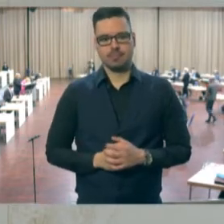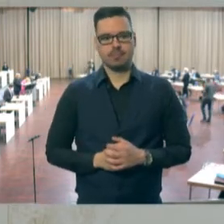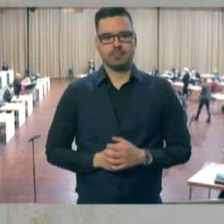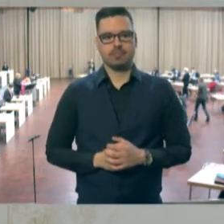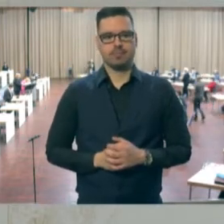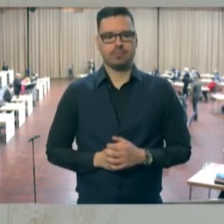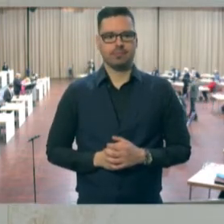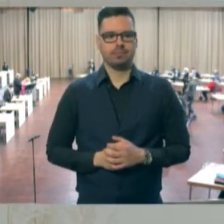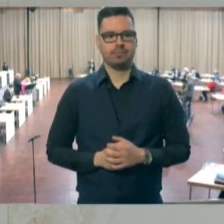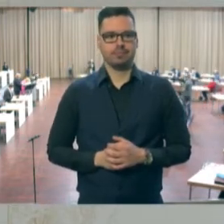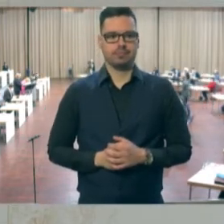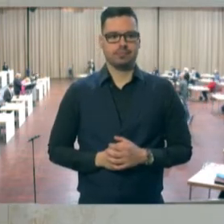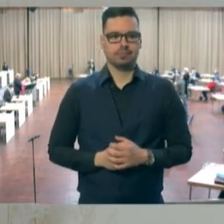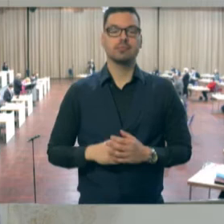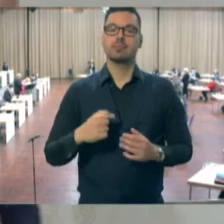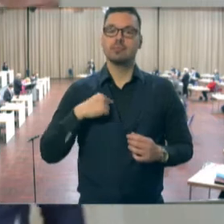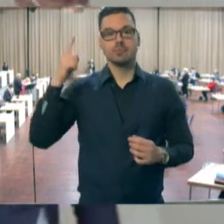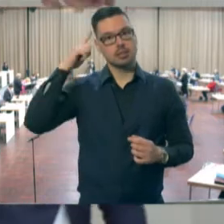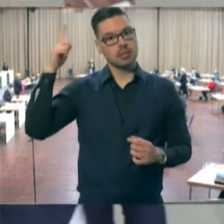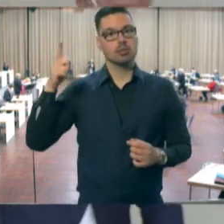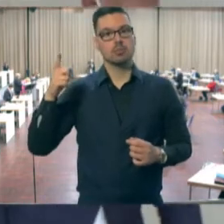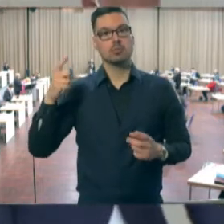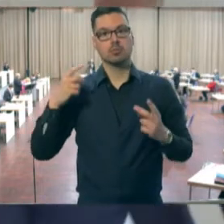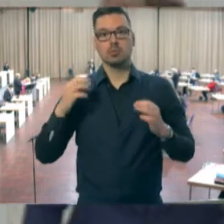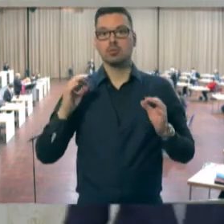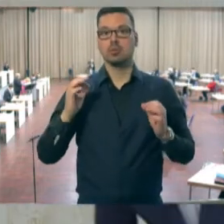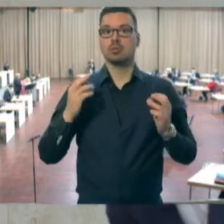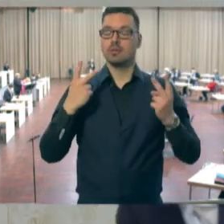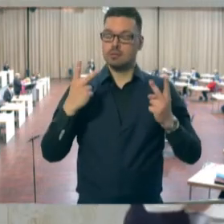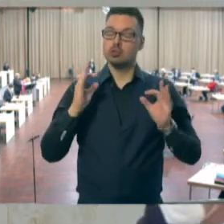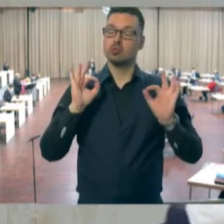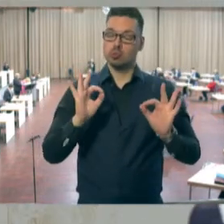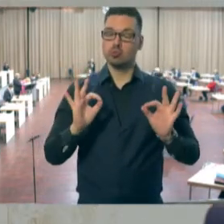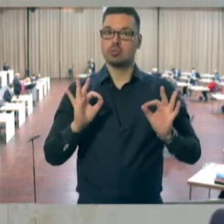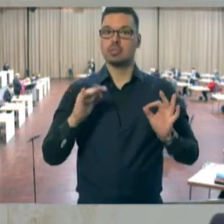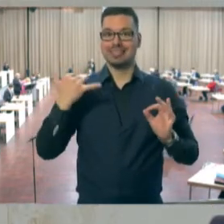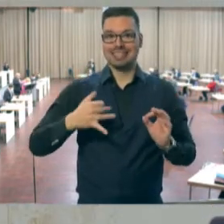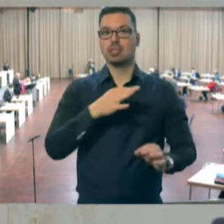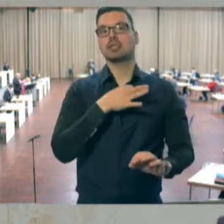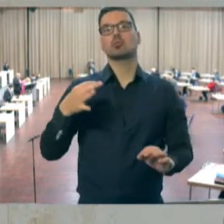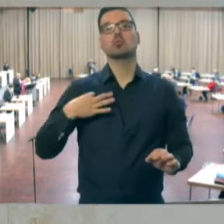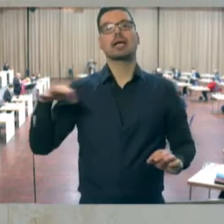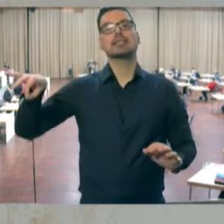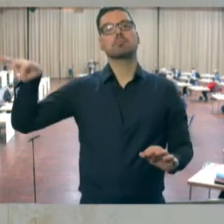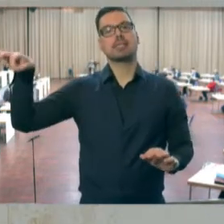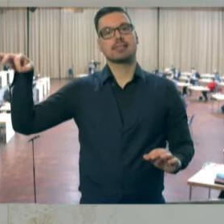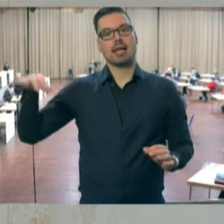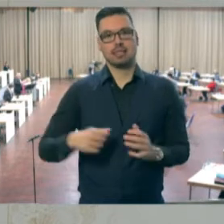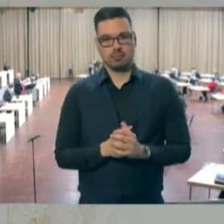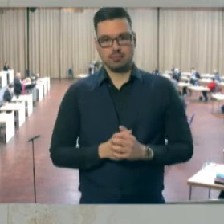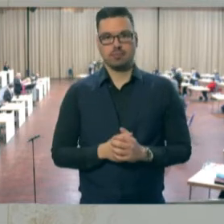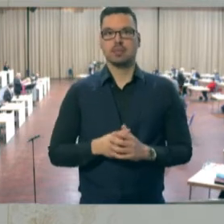Ich halte es für absolut richtig, dass die Gesundheitsministerin jetzt, wo sich zumindest abzeichnet,